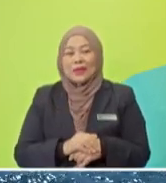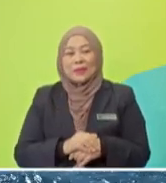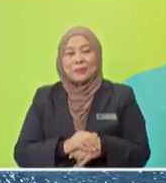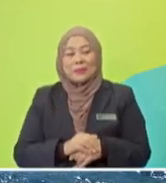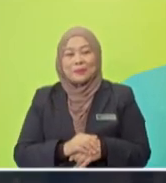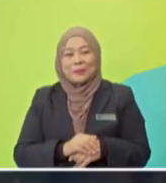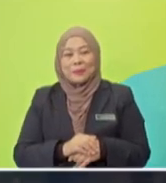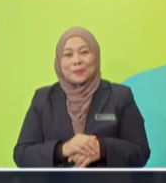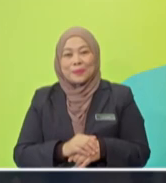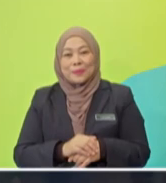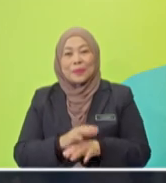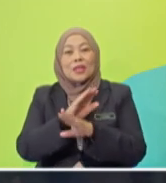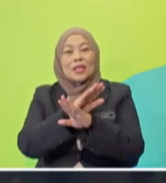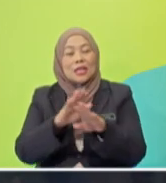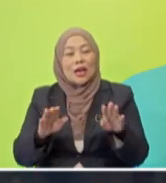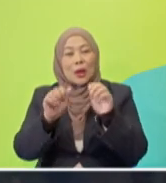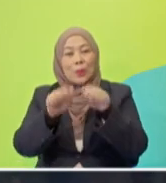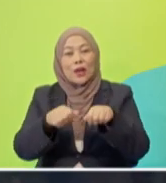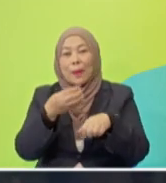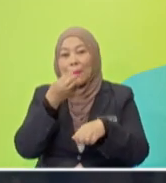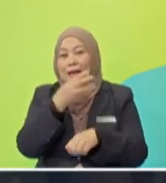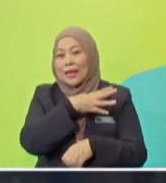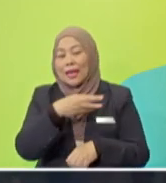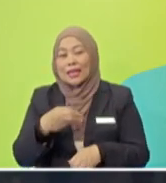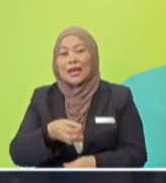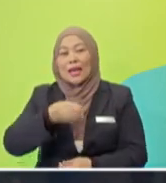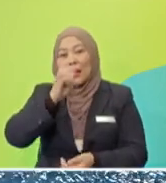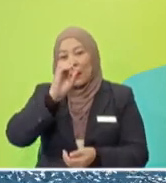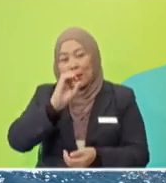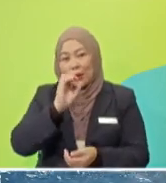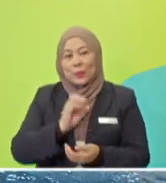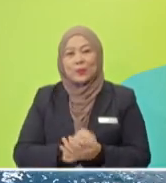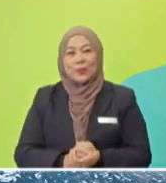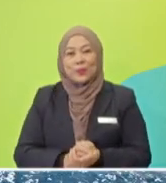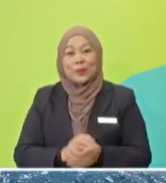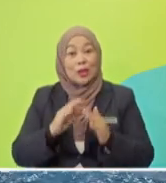tidak boleh makan dan minum kita lihat dia